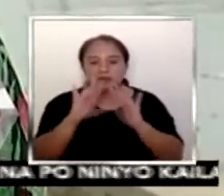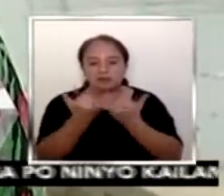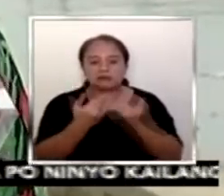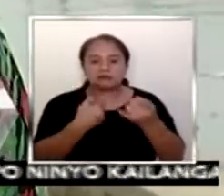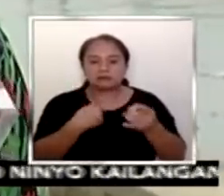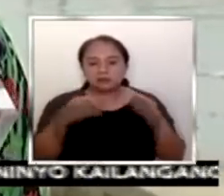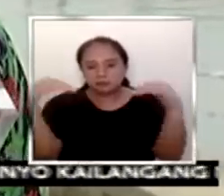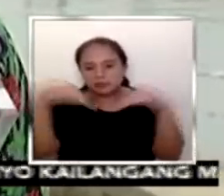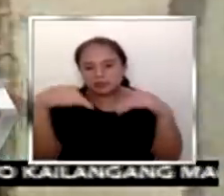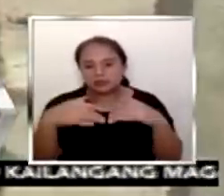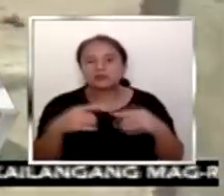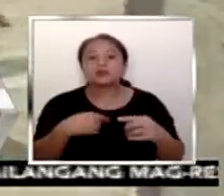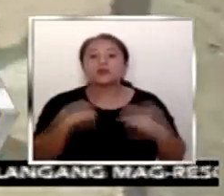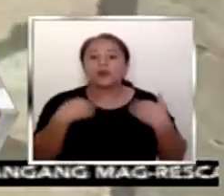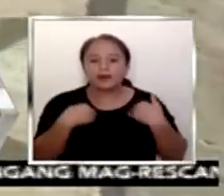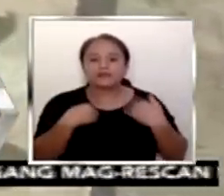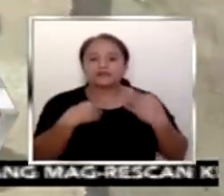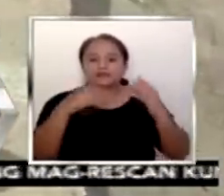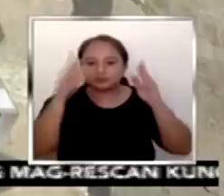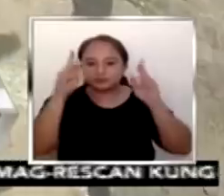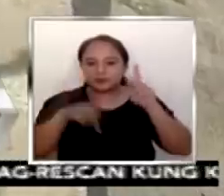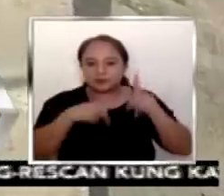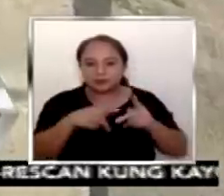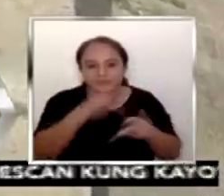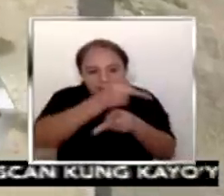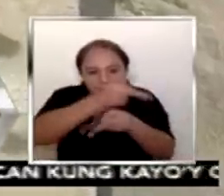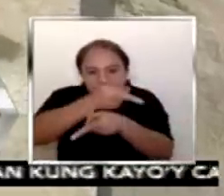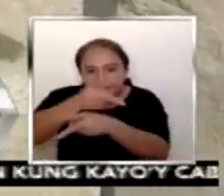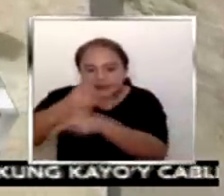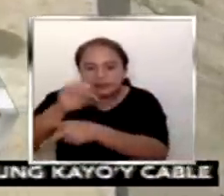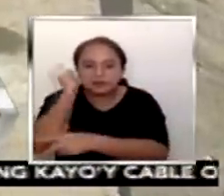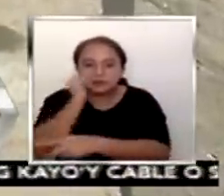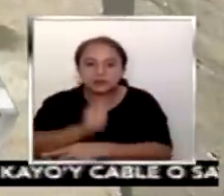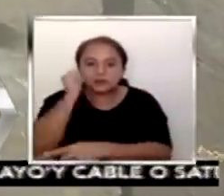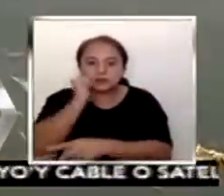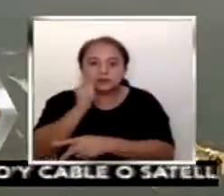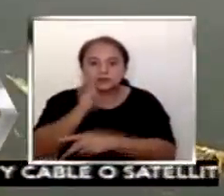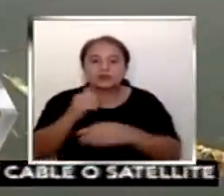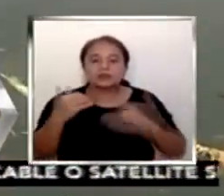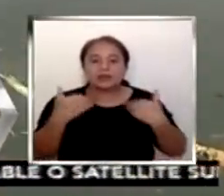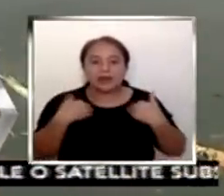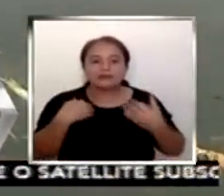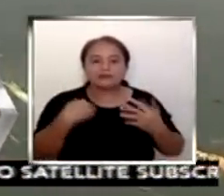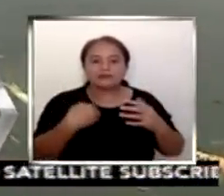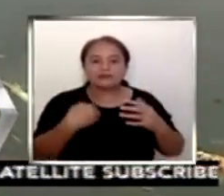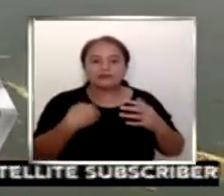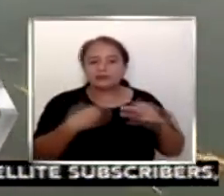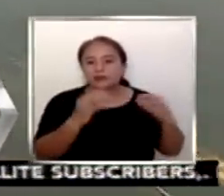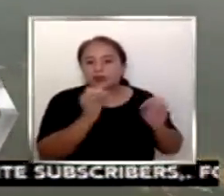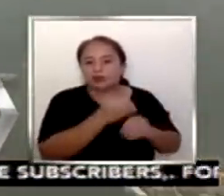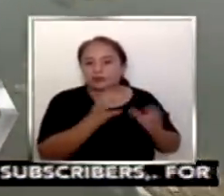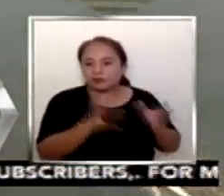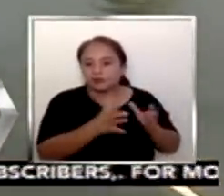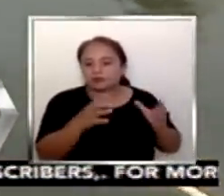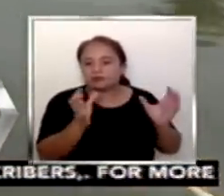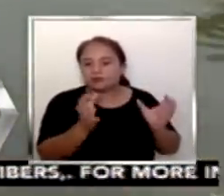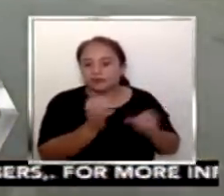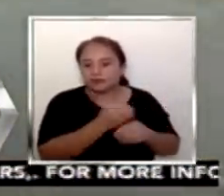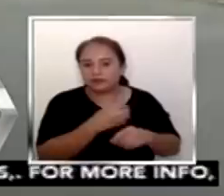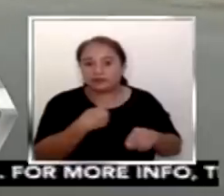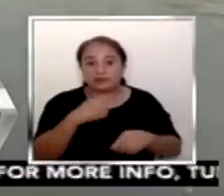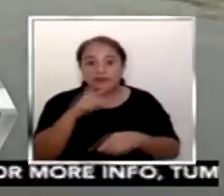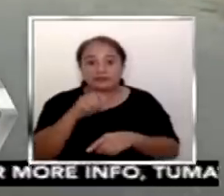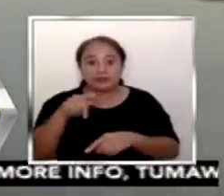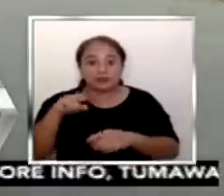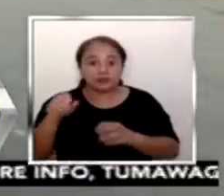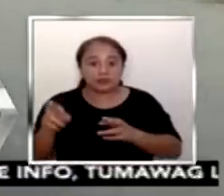dito, araw-araw. Magkakaroon din daw ng outpost dito. Ito nga raw ang Zapote River at dito